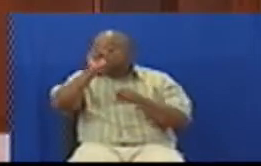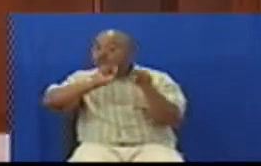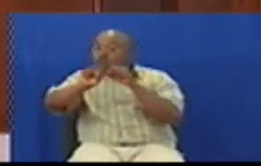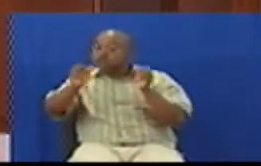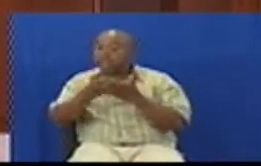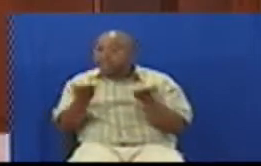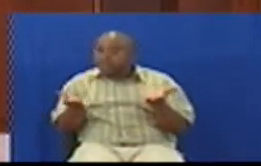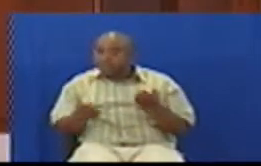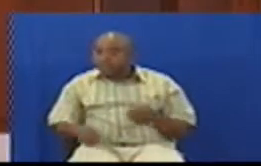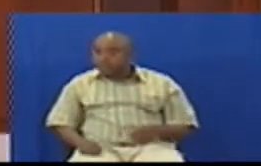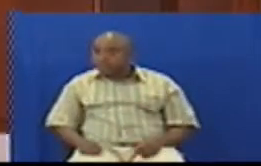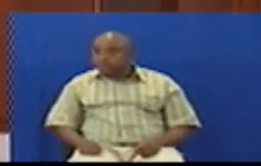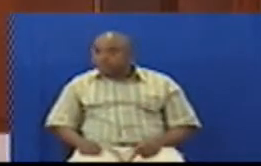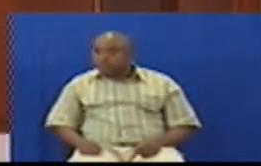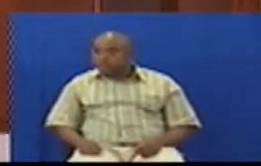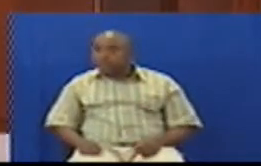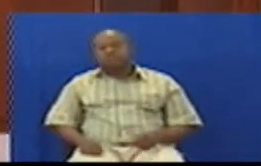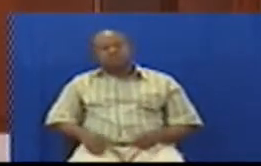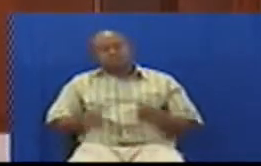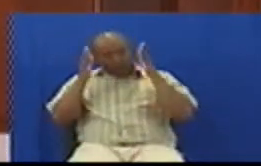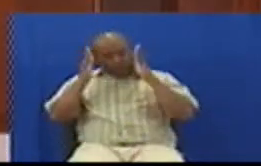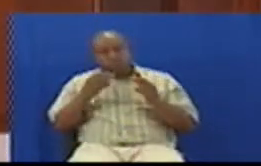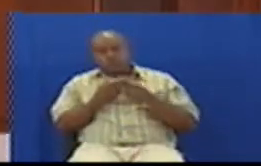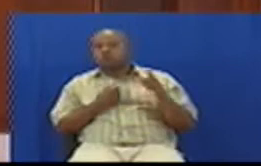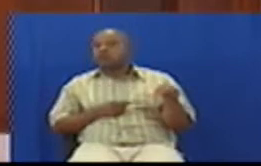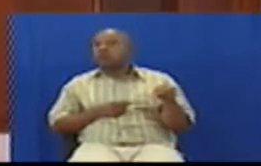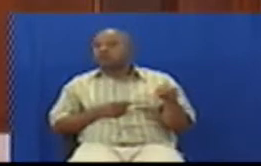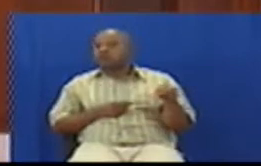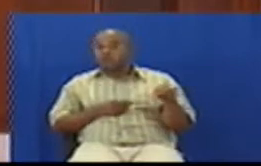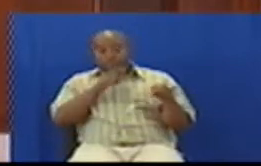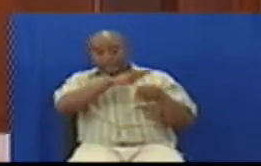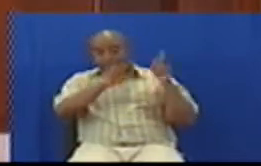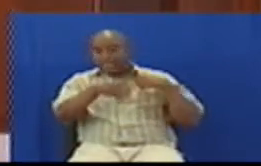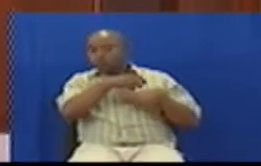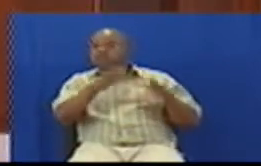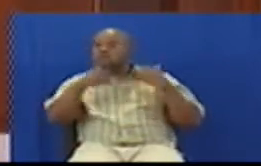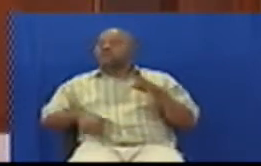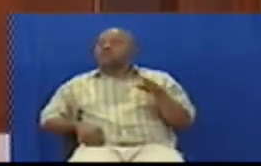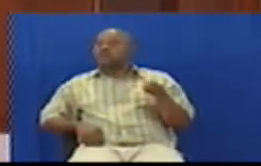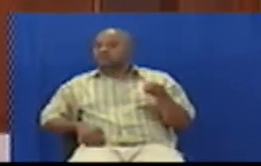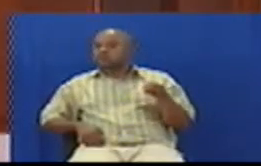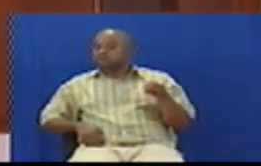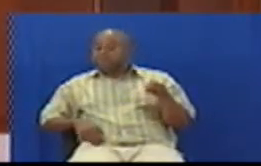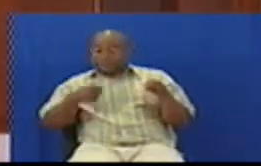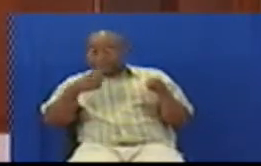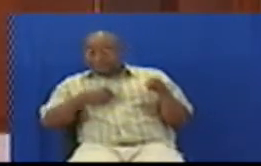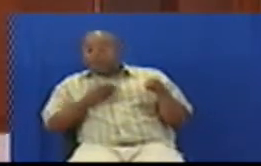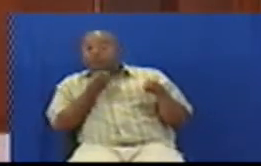lakini bado Mheshimiwa Ndugulile, Mheshimiwa Naibu Waziri wa Afya, nitakupa hizi